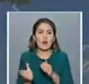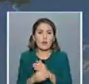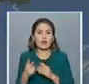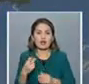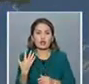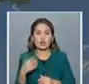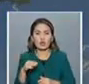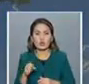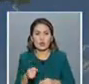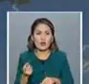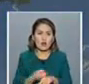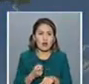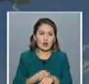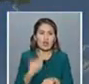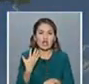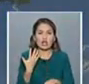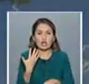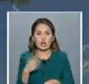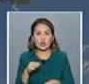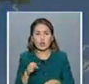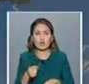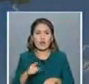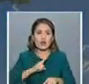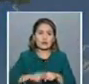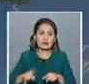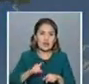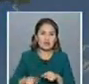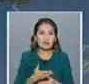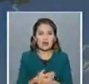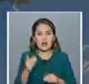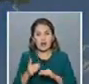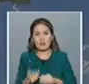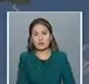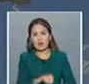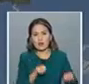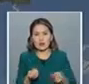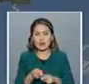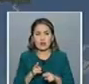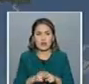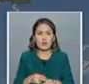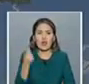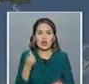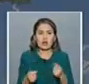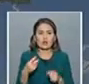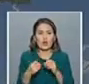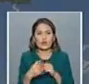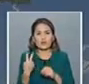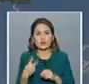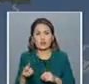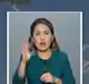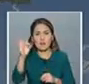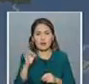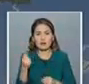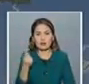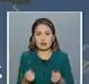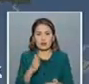тонна картоп, 50 тонна сәбіз, 20 тонна қызылша мен 60 тонна орам жапырақ саудаға қойылды. Баға базардағыдан 15-20%